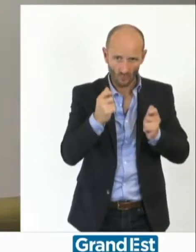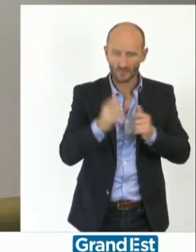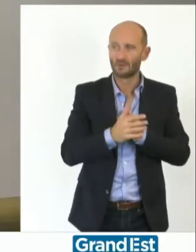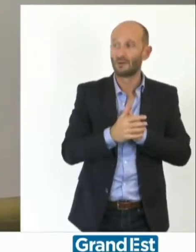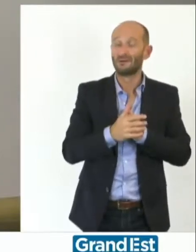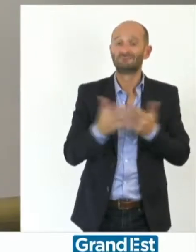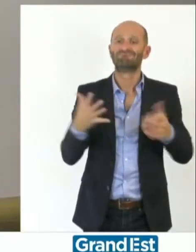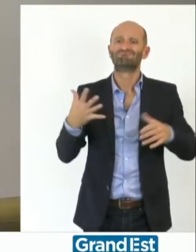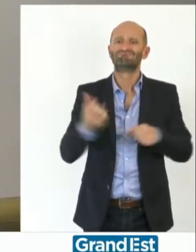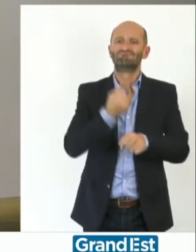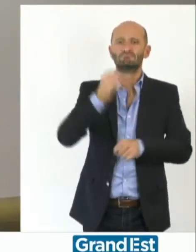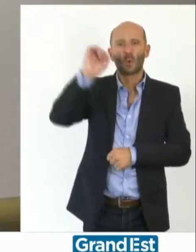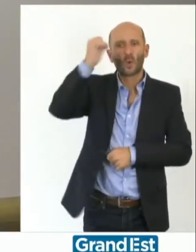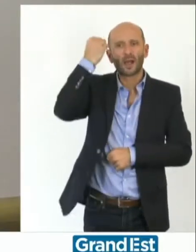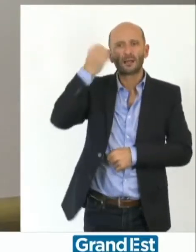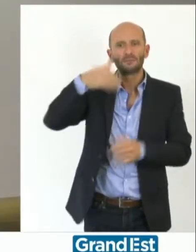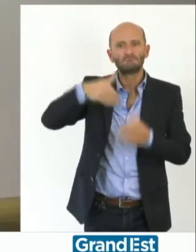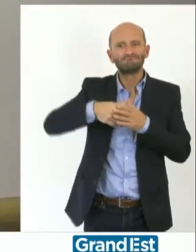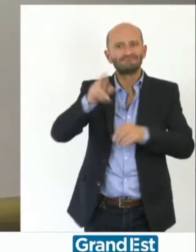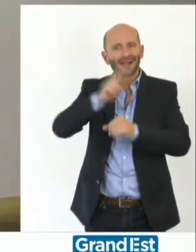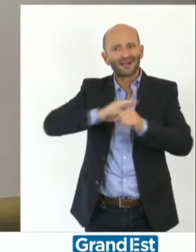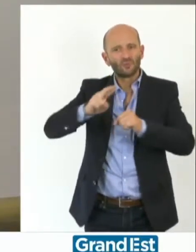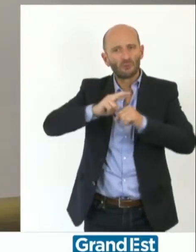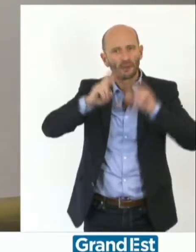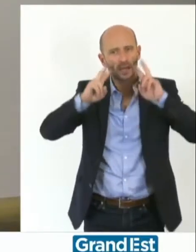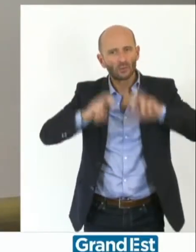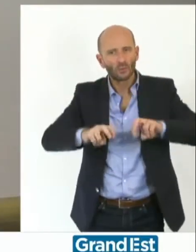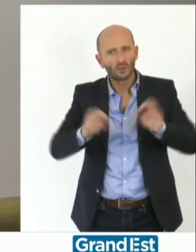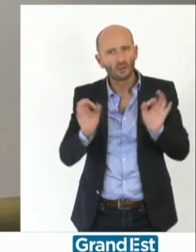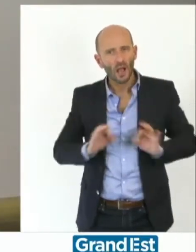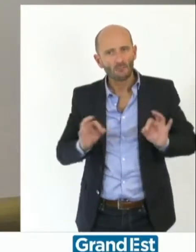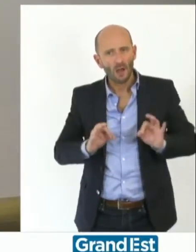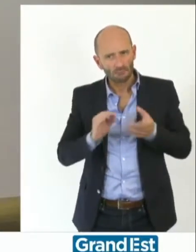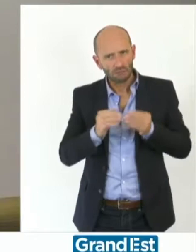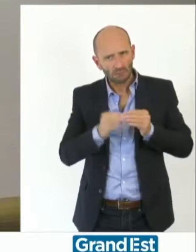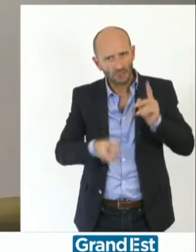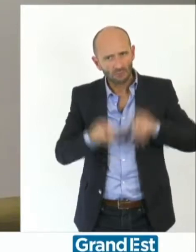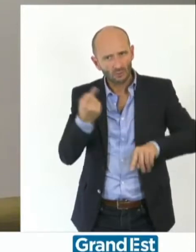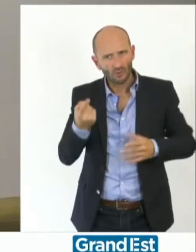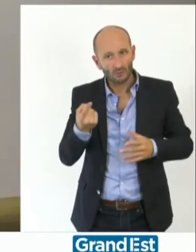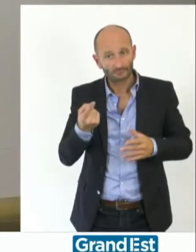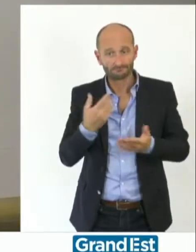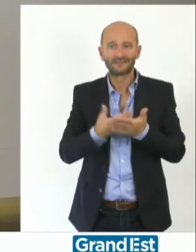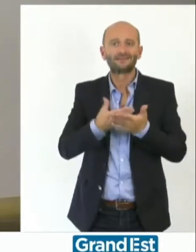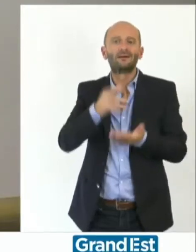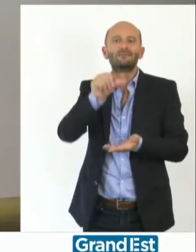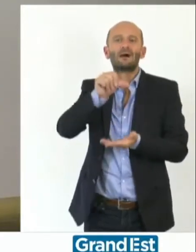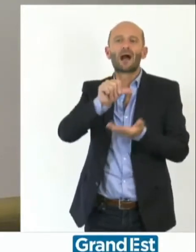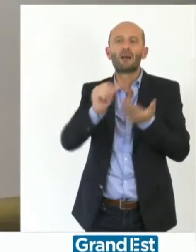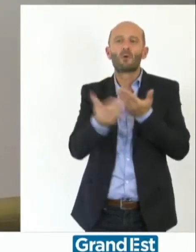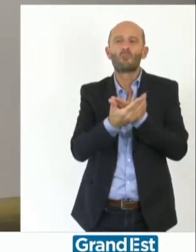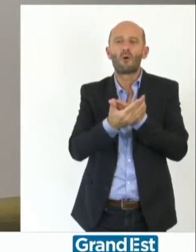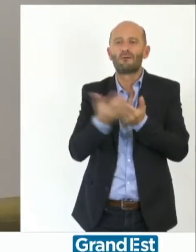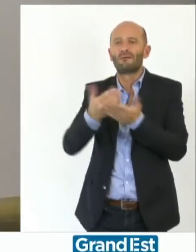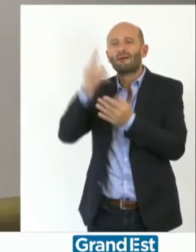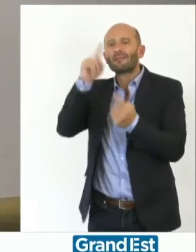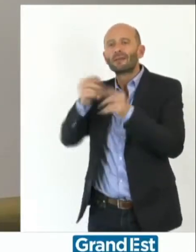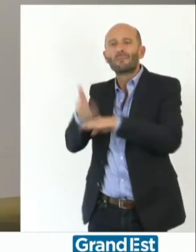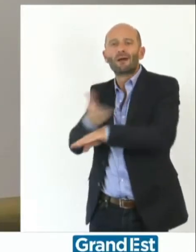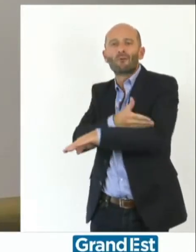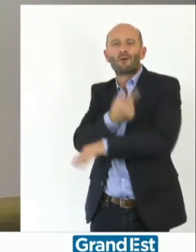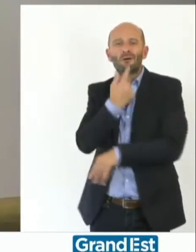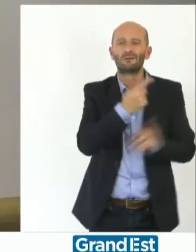n'ait été lancé par la région concernant ce problème important c'est d'ailleurs l'objet de l'amendement qui est évoquée qui étaient évoquées